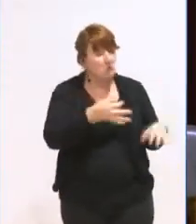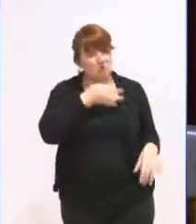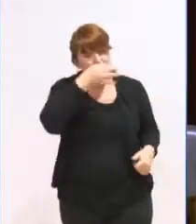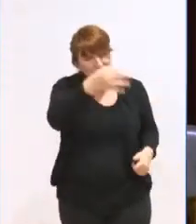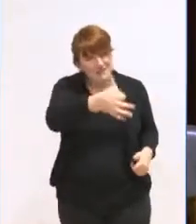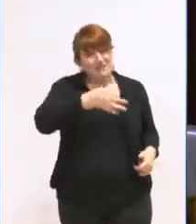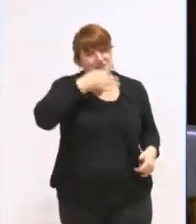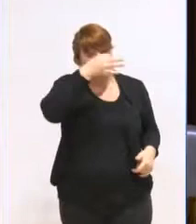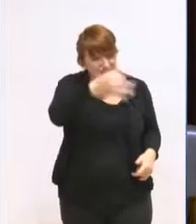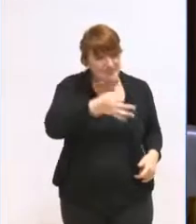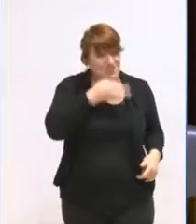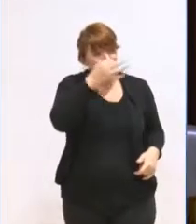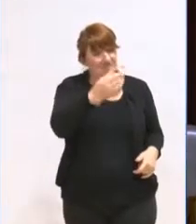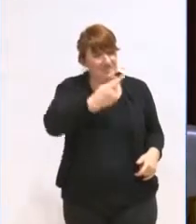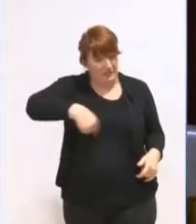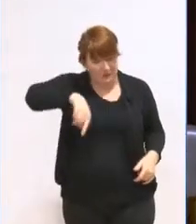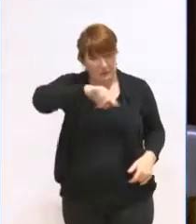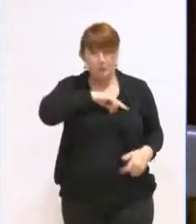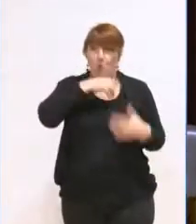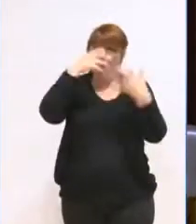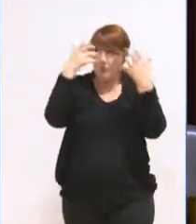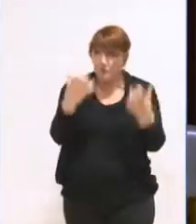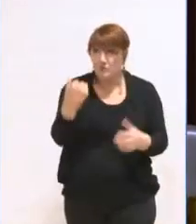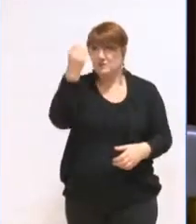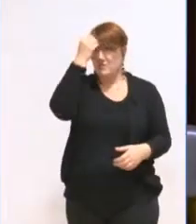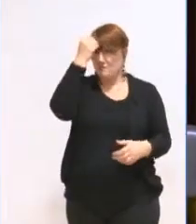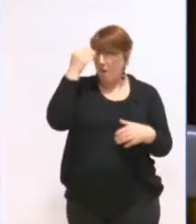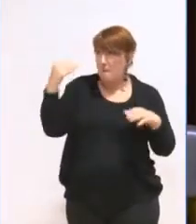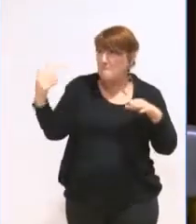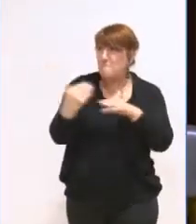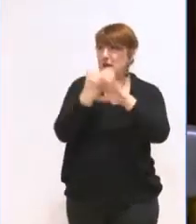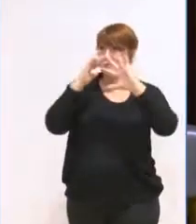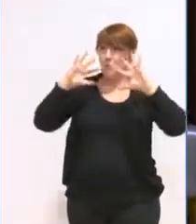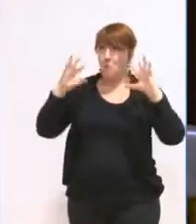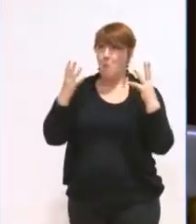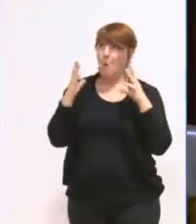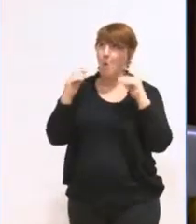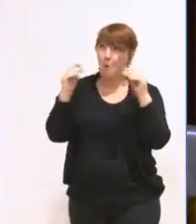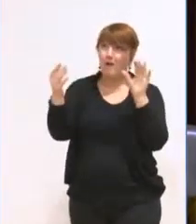dit, nous attendons de voir concrètement comment les choses s'engagent.